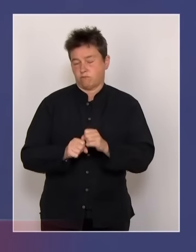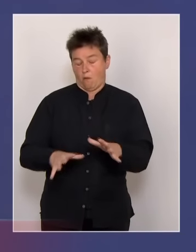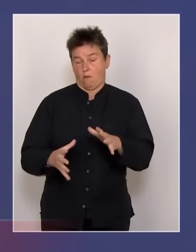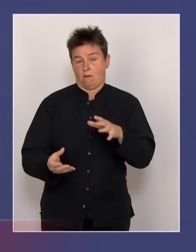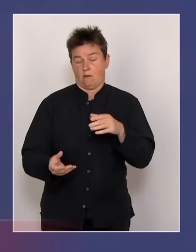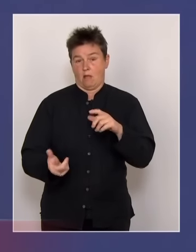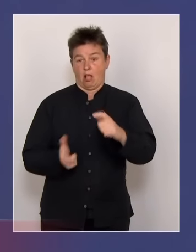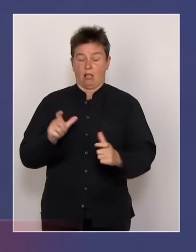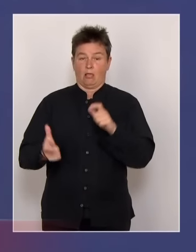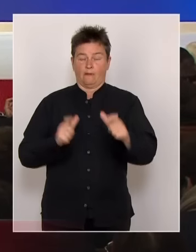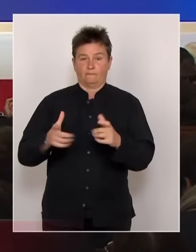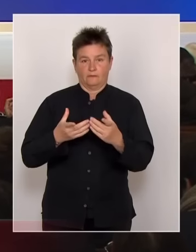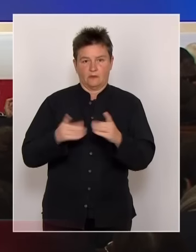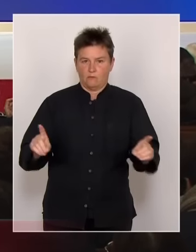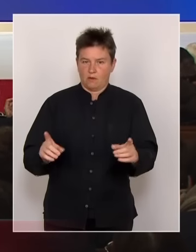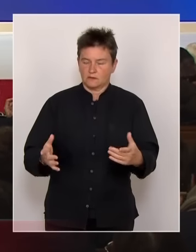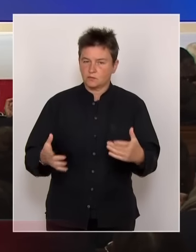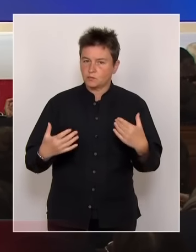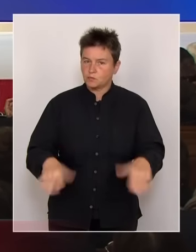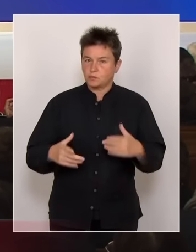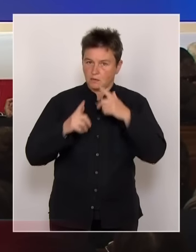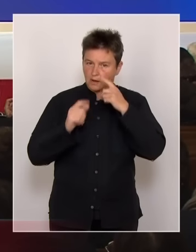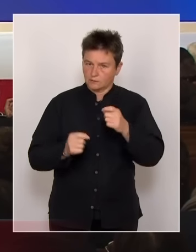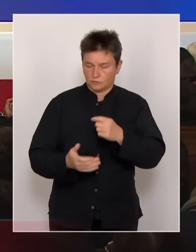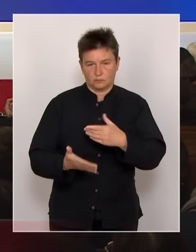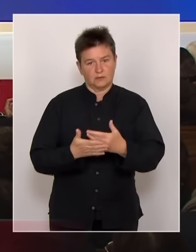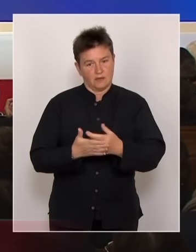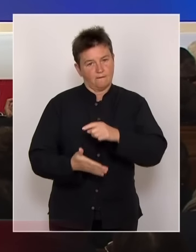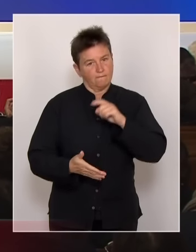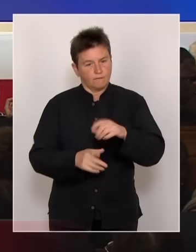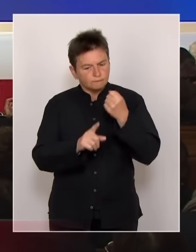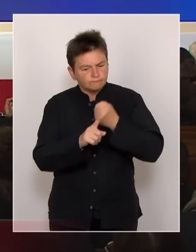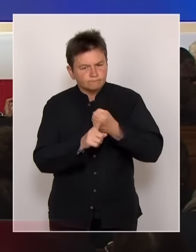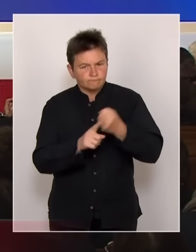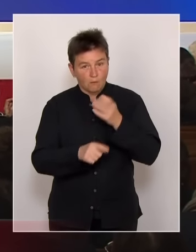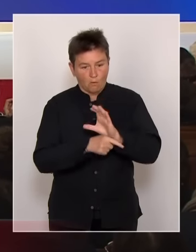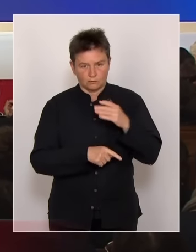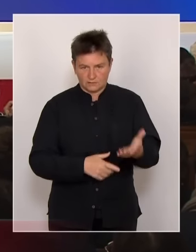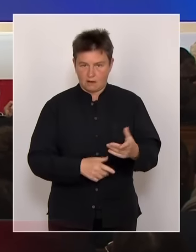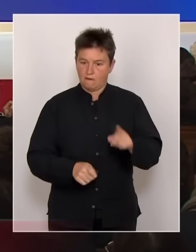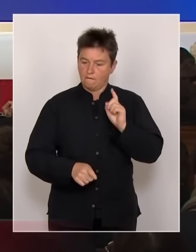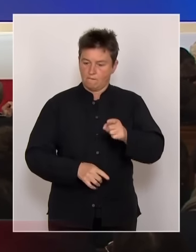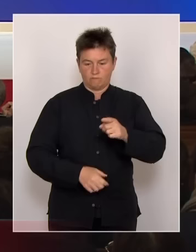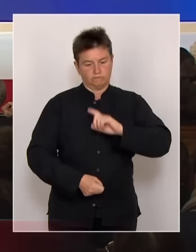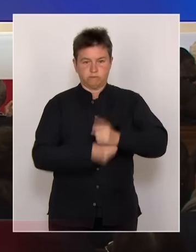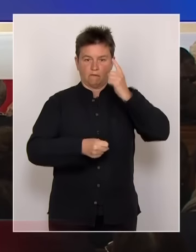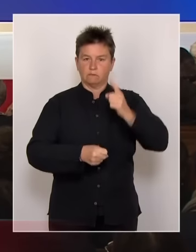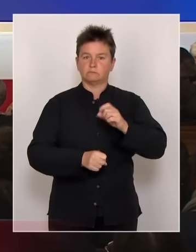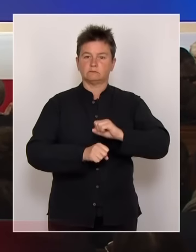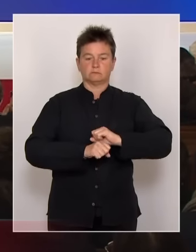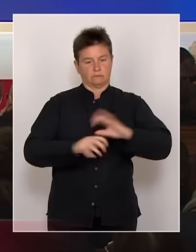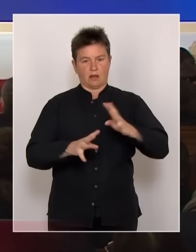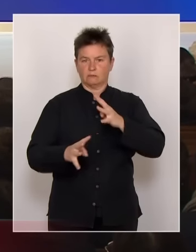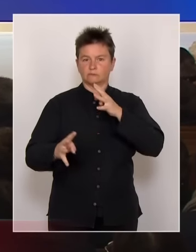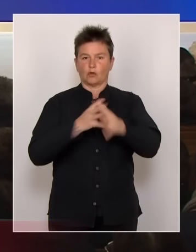démocraties libérales et prônent un autre modèle nous devons sur ce sujet lutter contre celle-ci imposer la pleine transparence